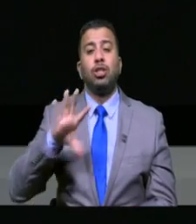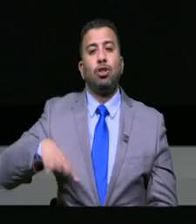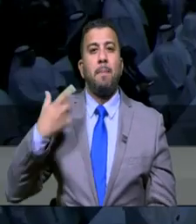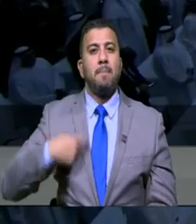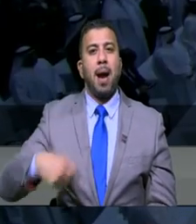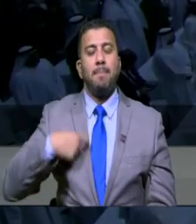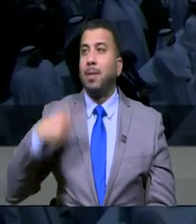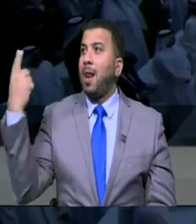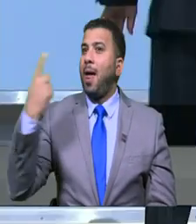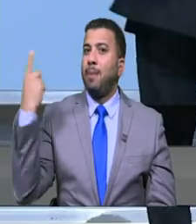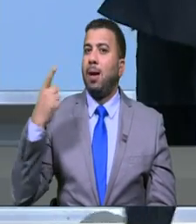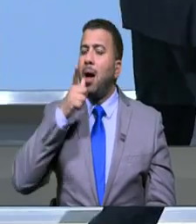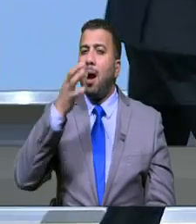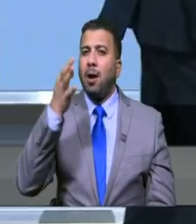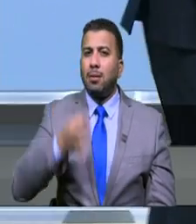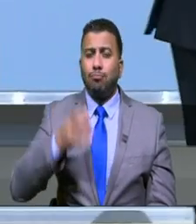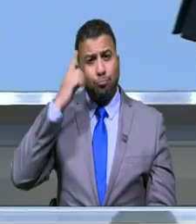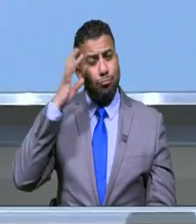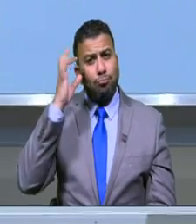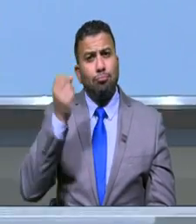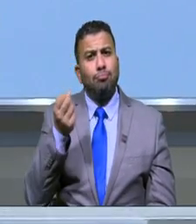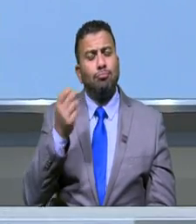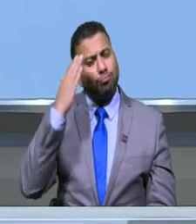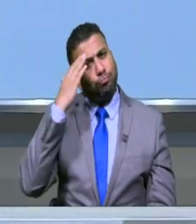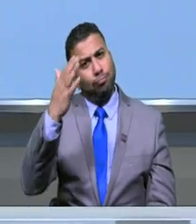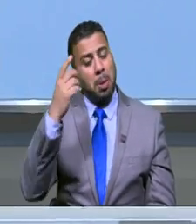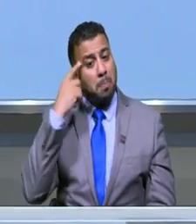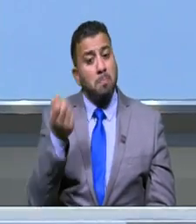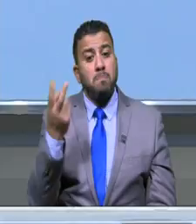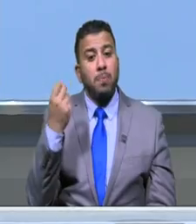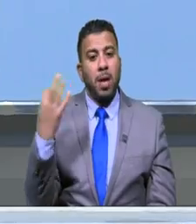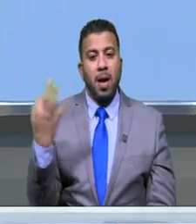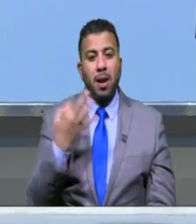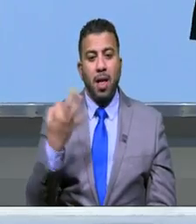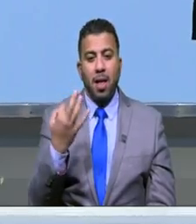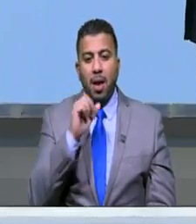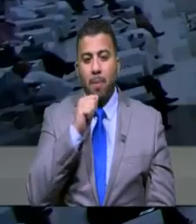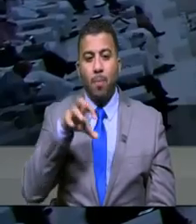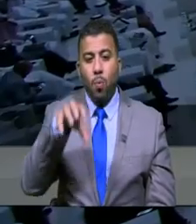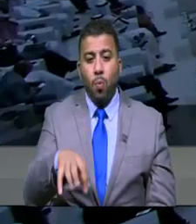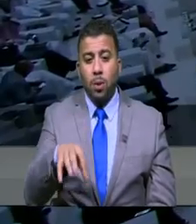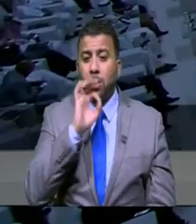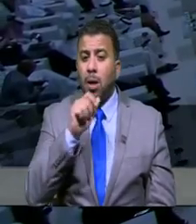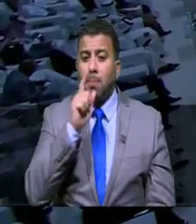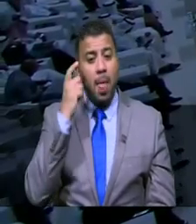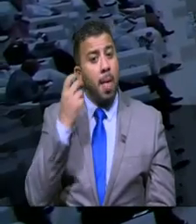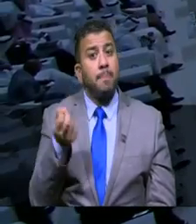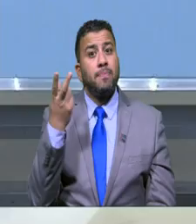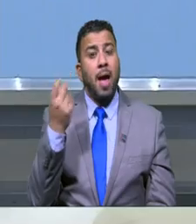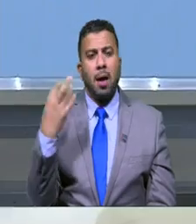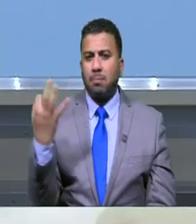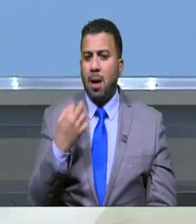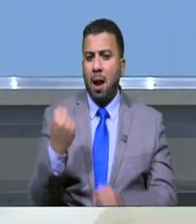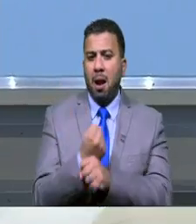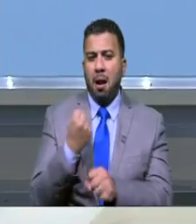مكتوم العالمية. وأكد سمو ترحيبه بالمبدعين الرياضيين في وطن اتخذ من الإبداع منهجا